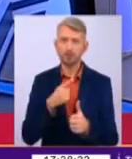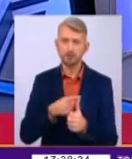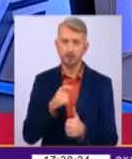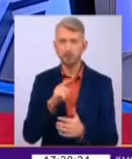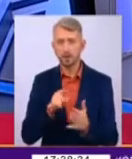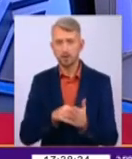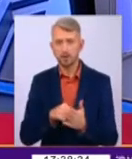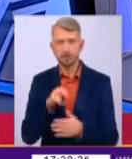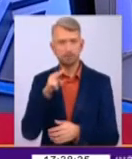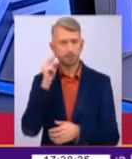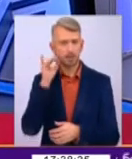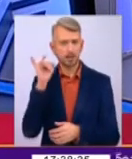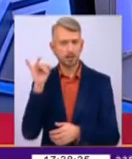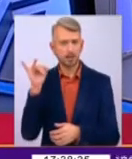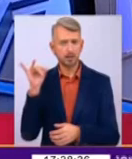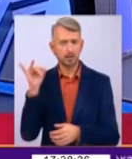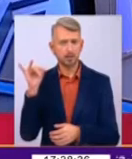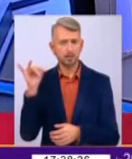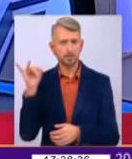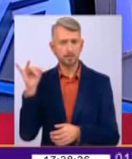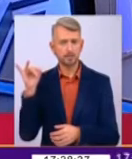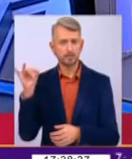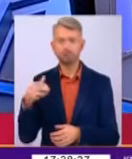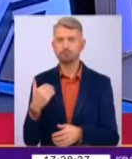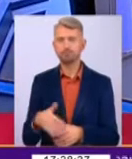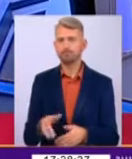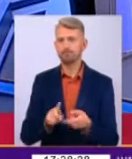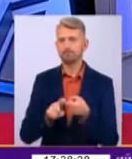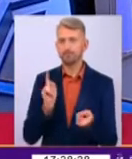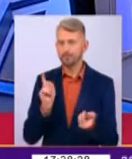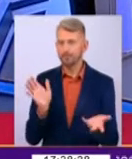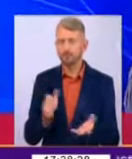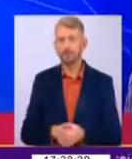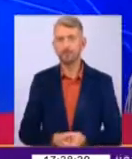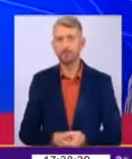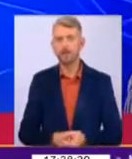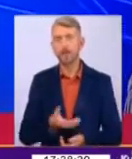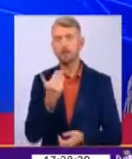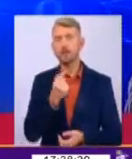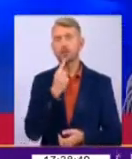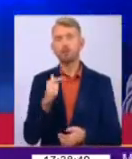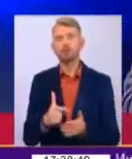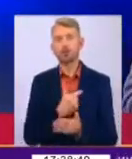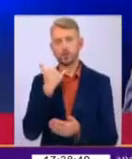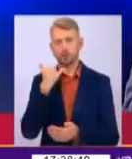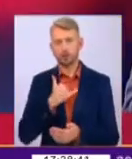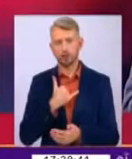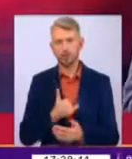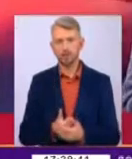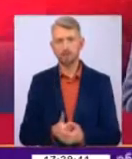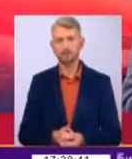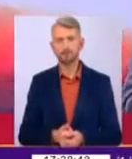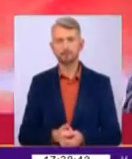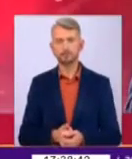кажіть. Вже немає на зв'язку. Давайте спробуйте ще раз дозвонитися в нашу